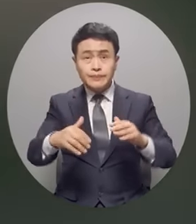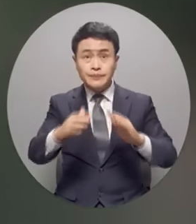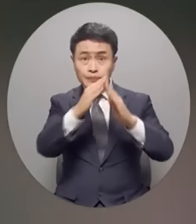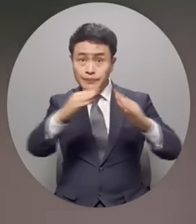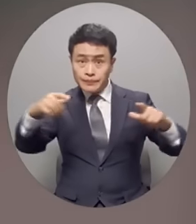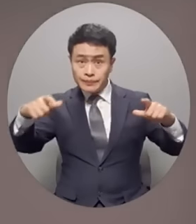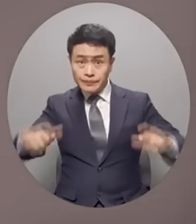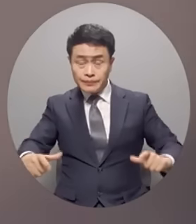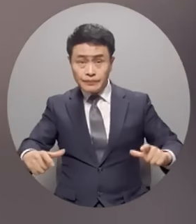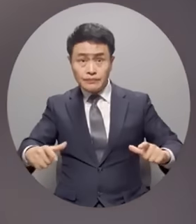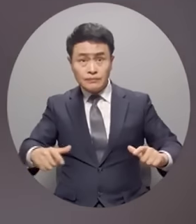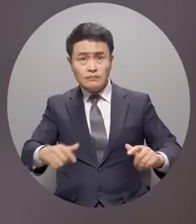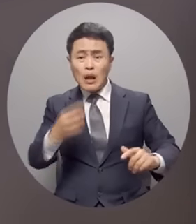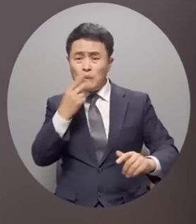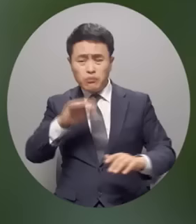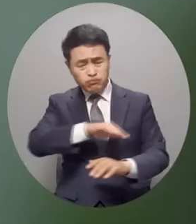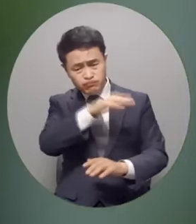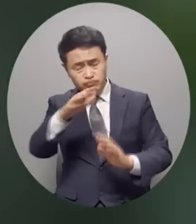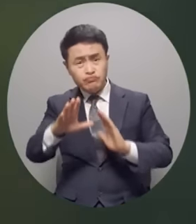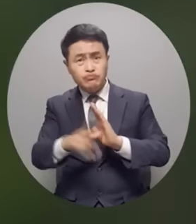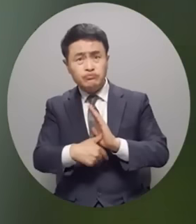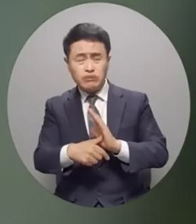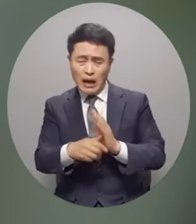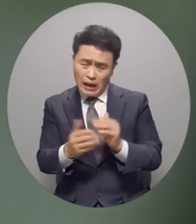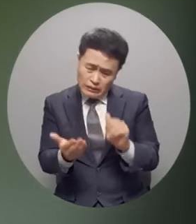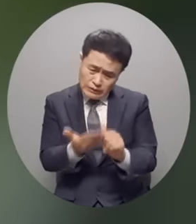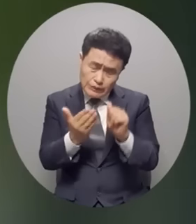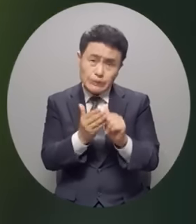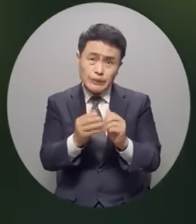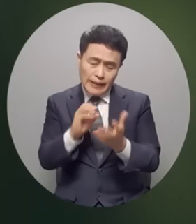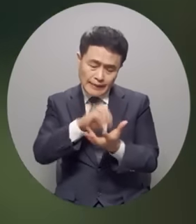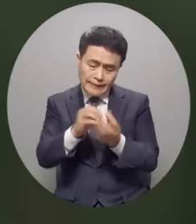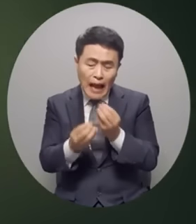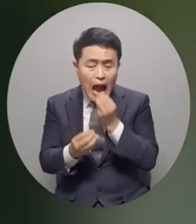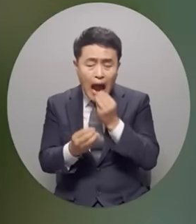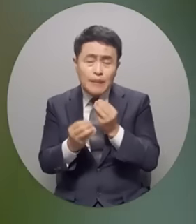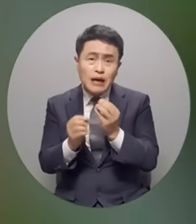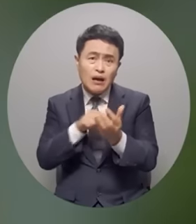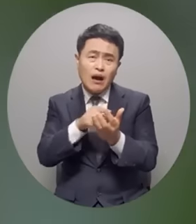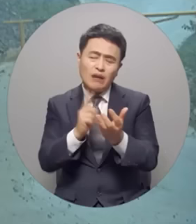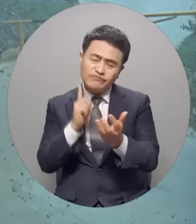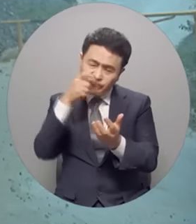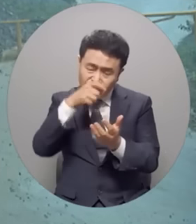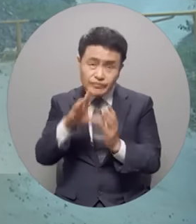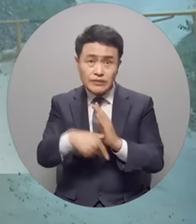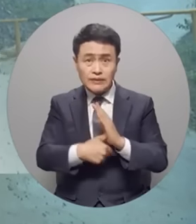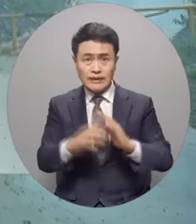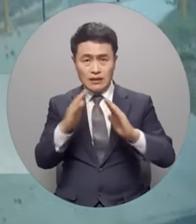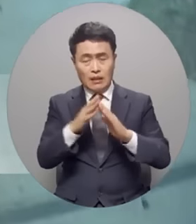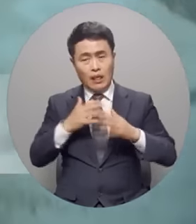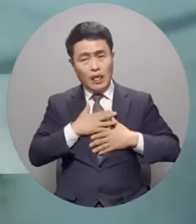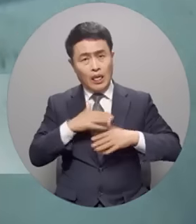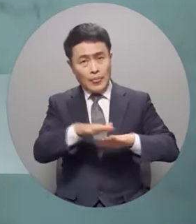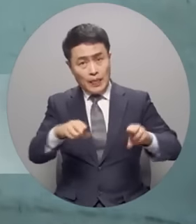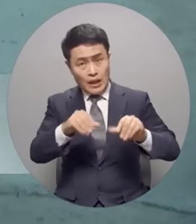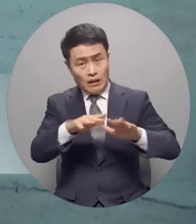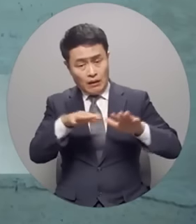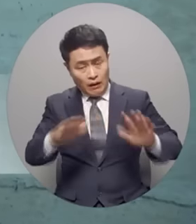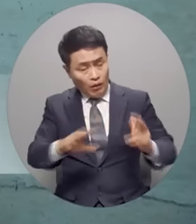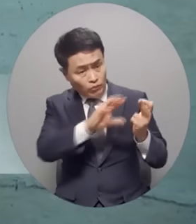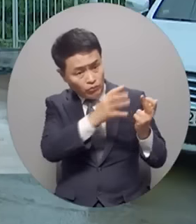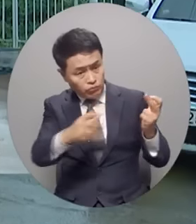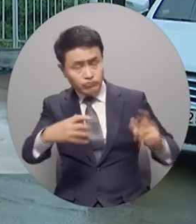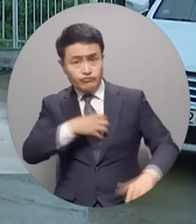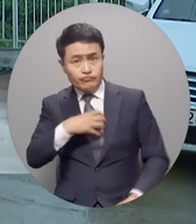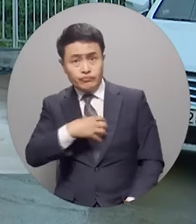호남권에선 하우스가 물에 잠기면서 애써 키운 상추들이 흙탕물을 뒤집어 썼고 집안이 약해져 산사태가 우려되는